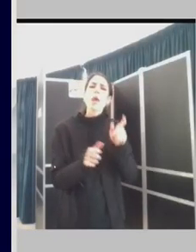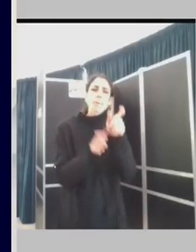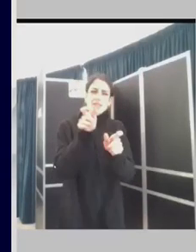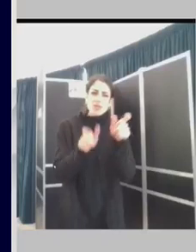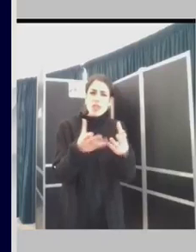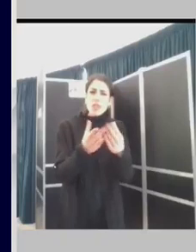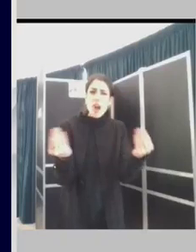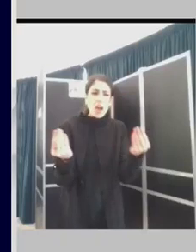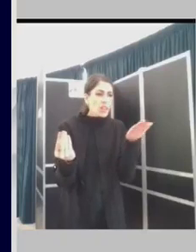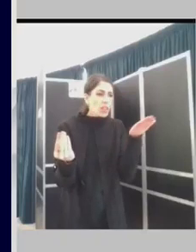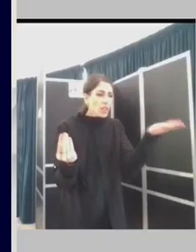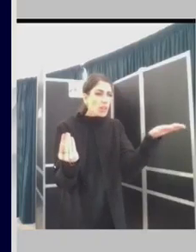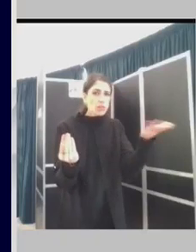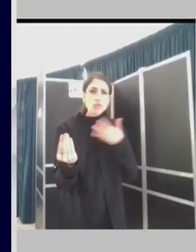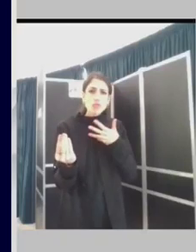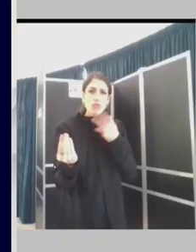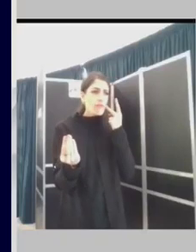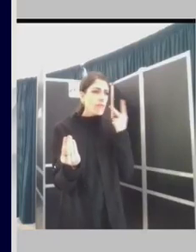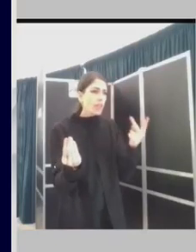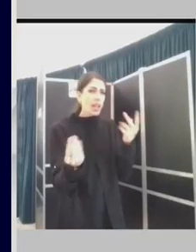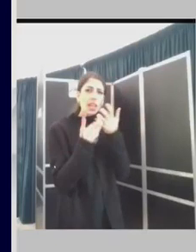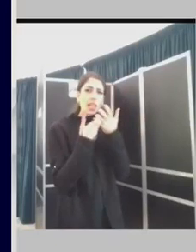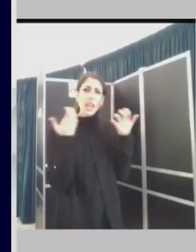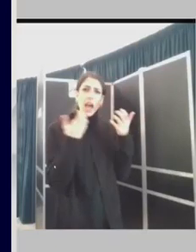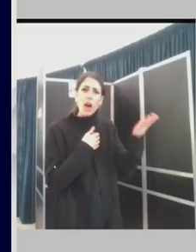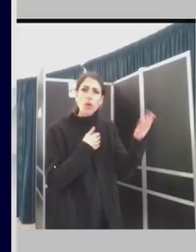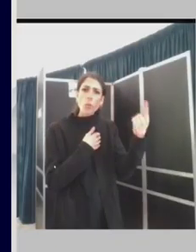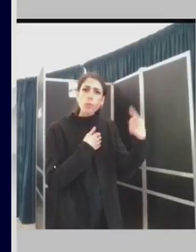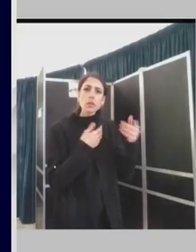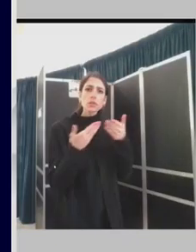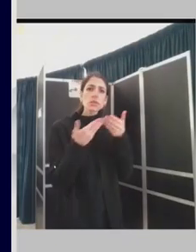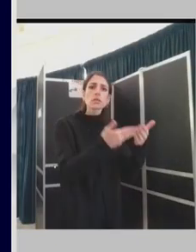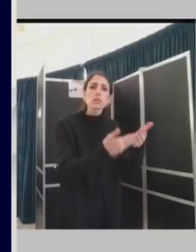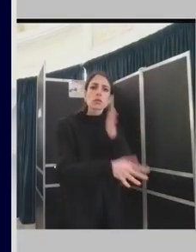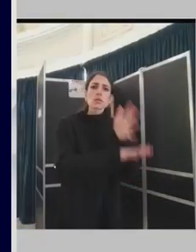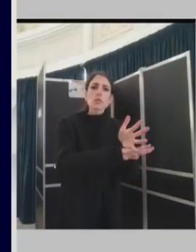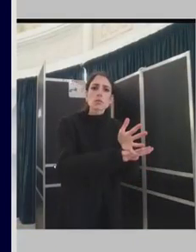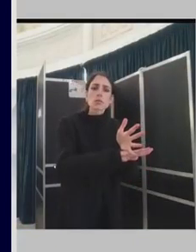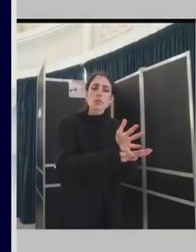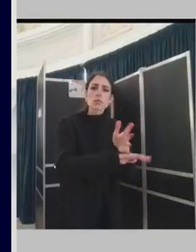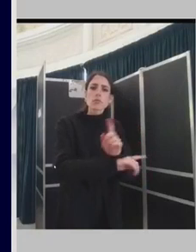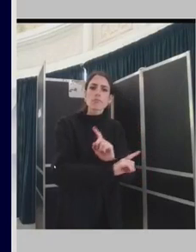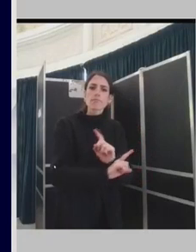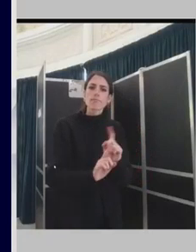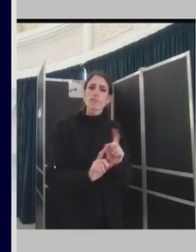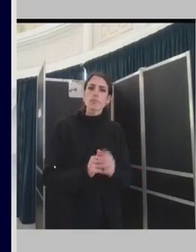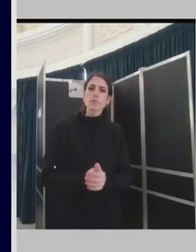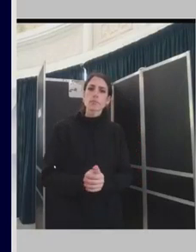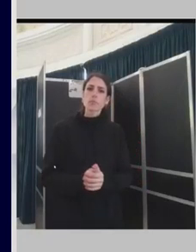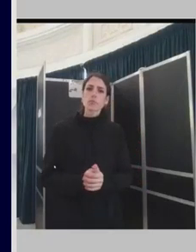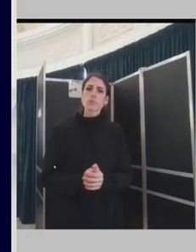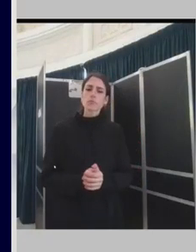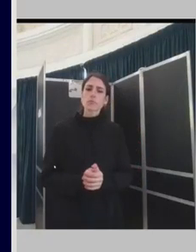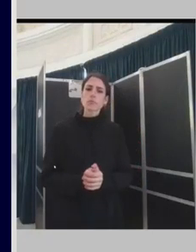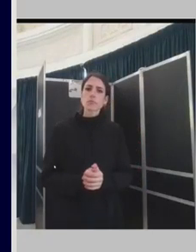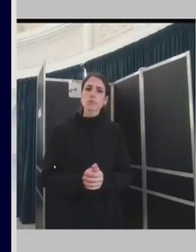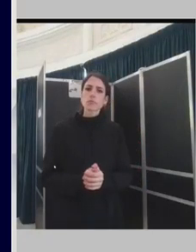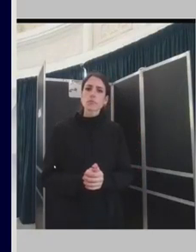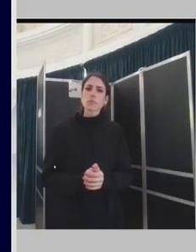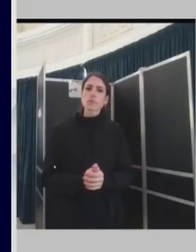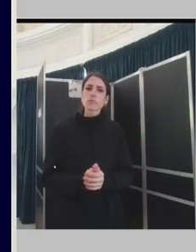In particolare 4 auto hanno scansato Sara e l'hanno messa nella condizione di non